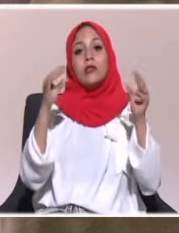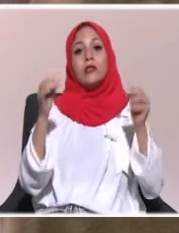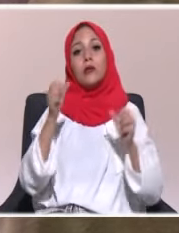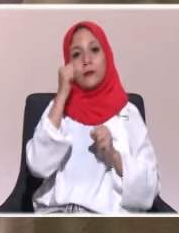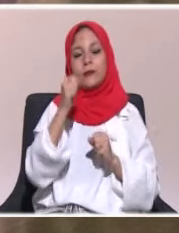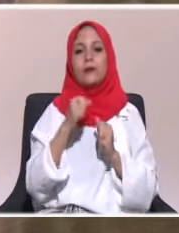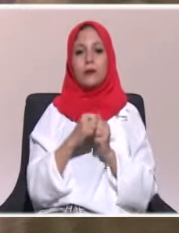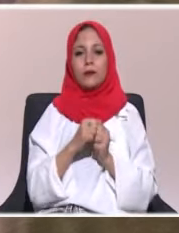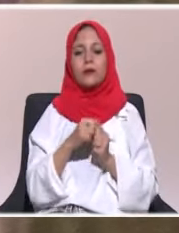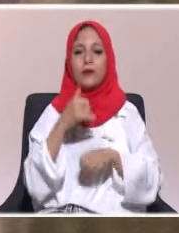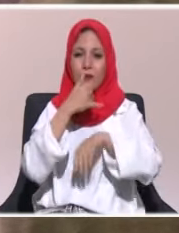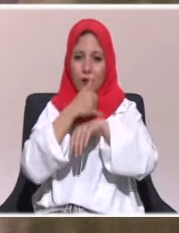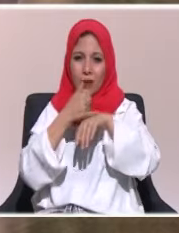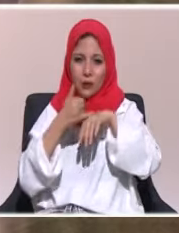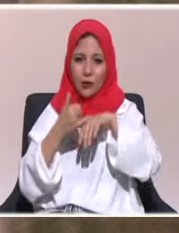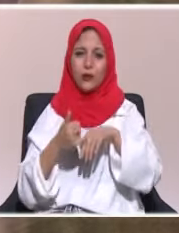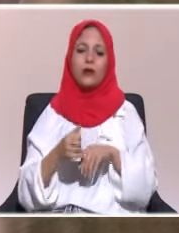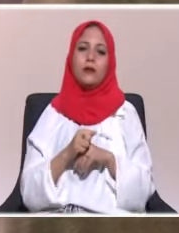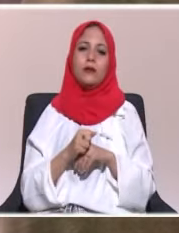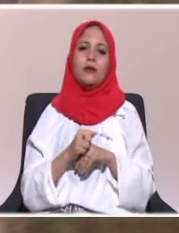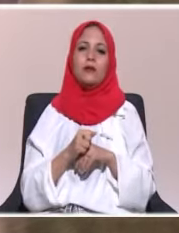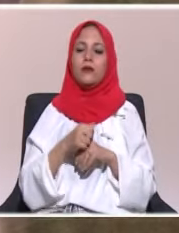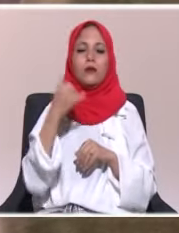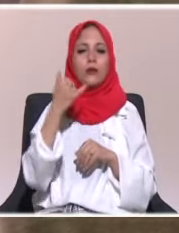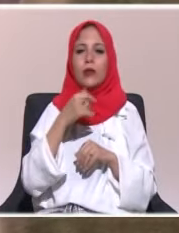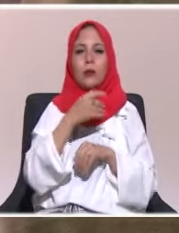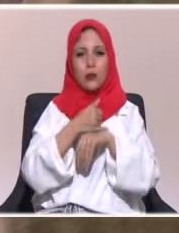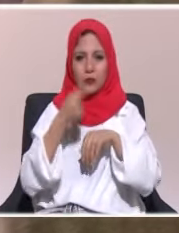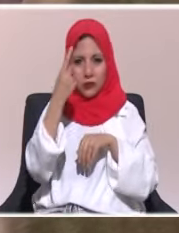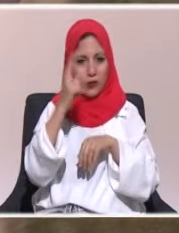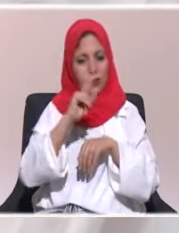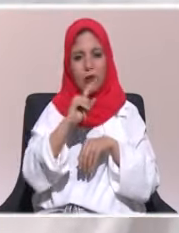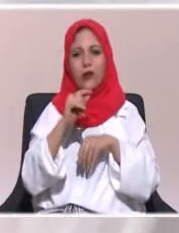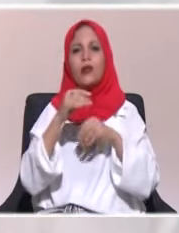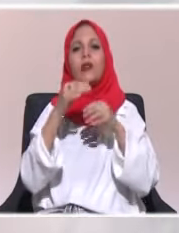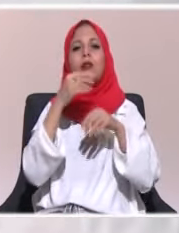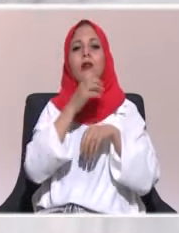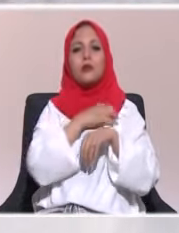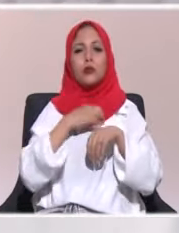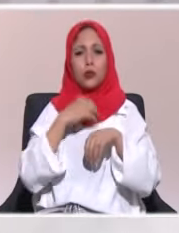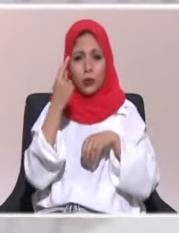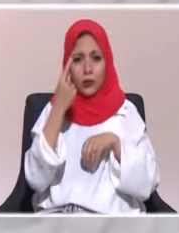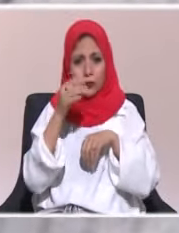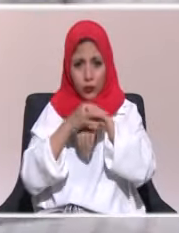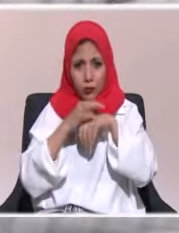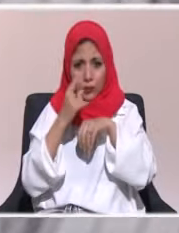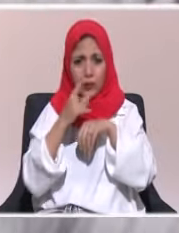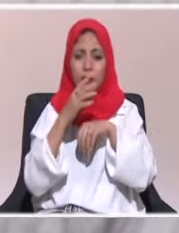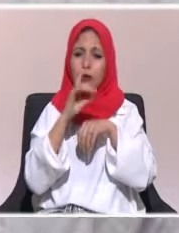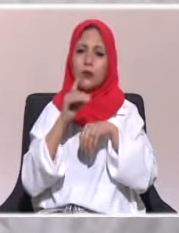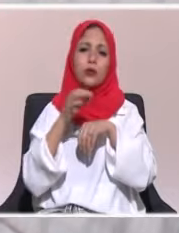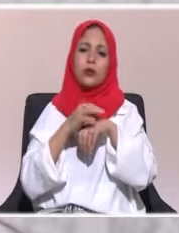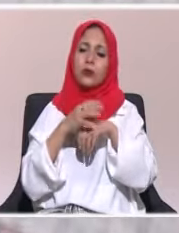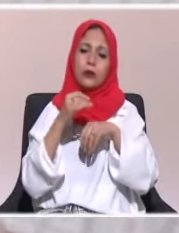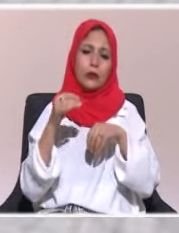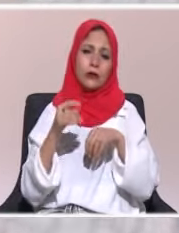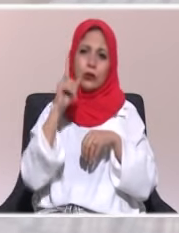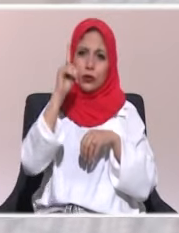وبعدين عملية ابنك اللي أنت هتعملها ديت مش عملية واحدة، لأن مش هيخش معها دكتور واحد، احنا رزق يوم بيوم والارزاق على